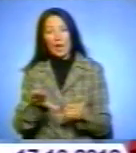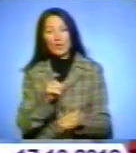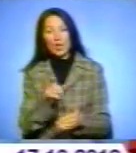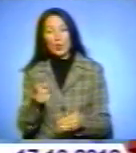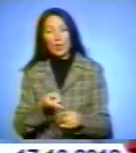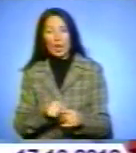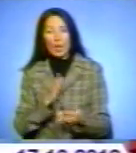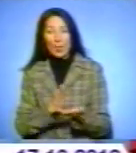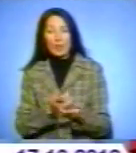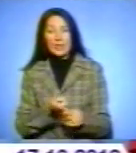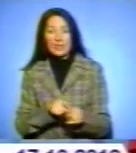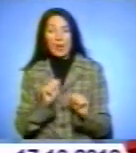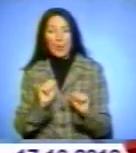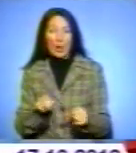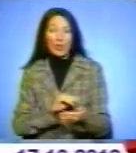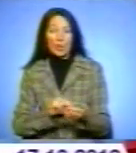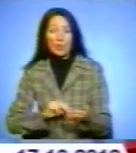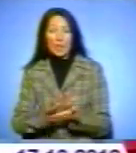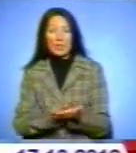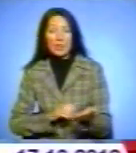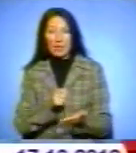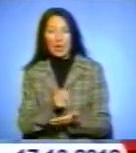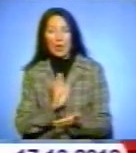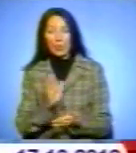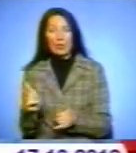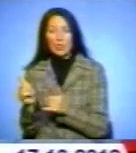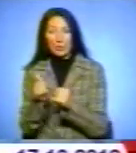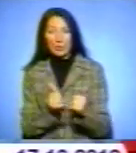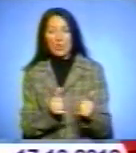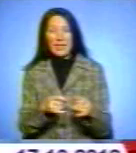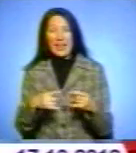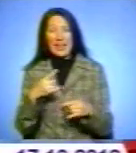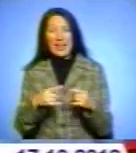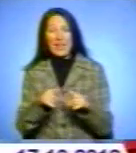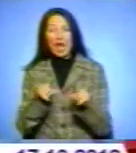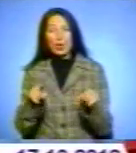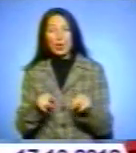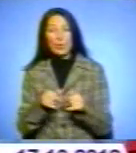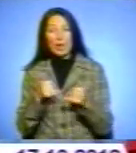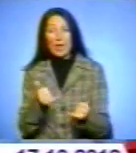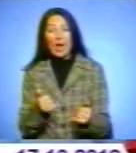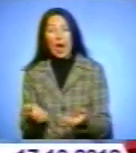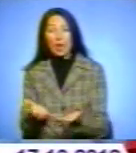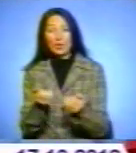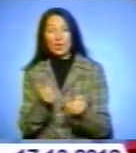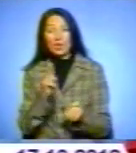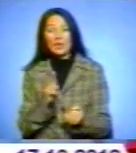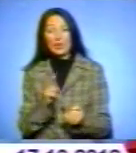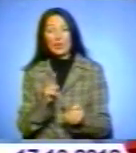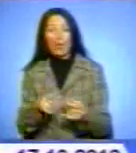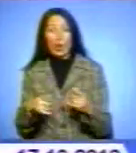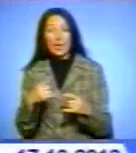мали на це право, вони написали заяву і будуть забезпечені телетюнером для одержання цифрового телебачення через